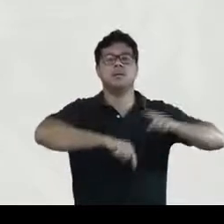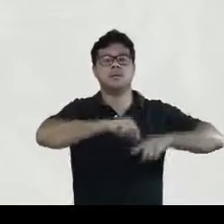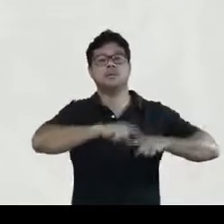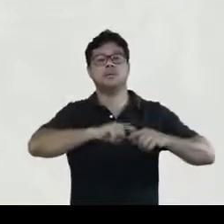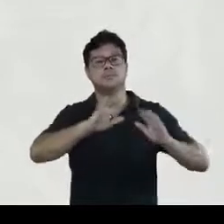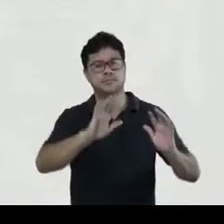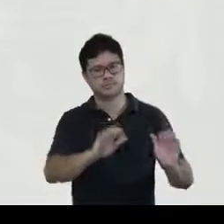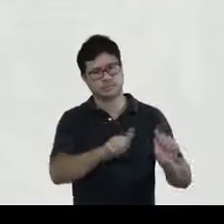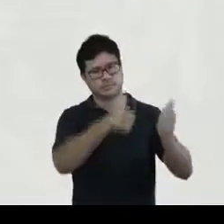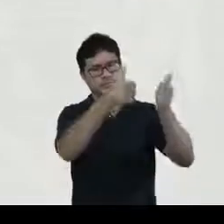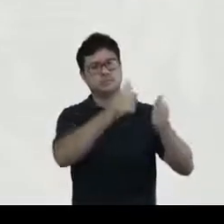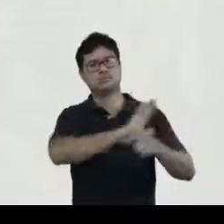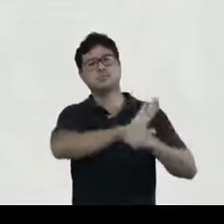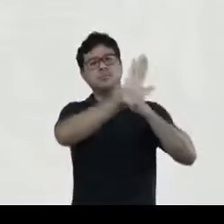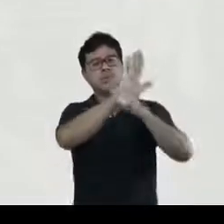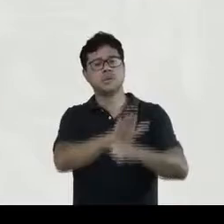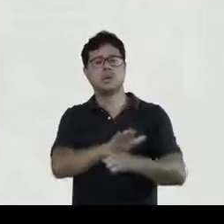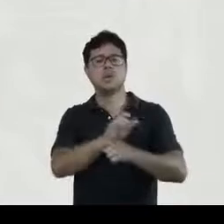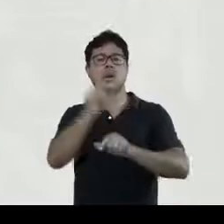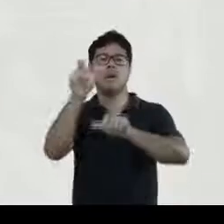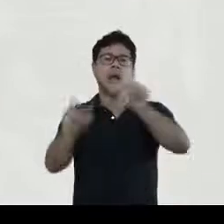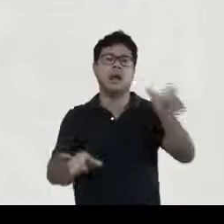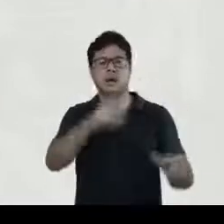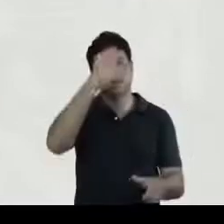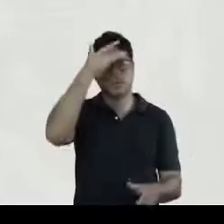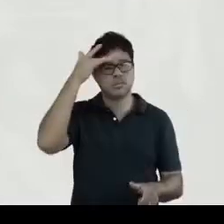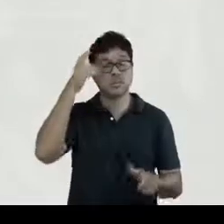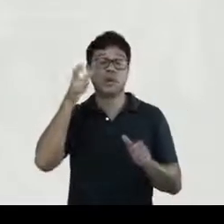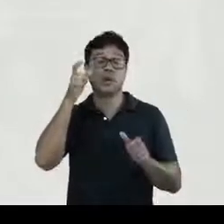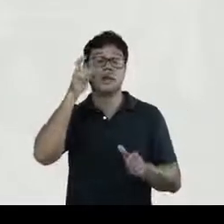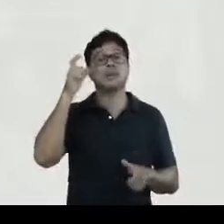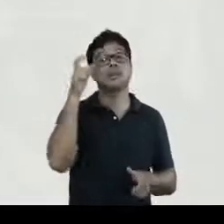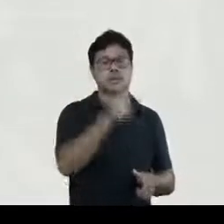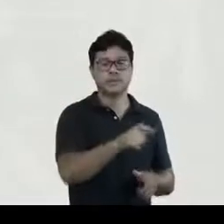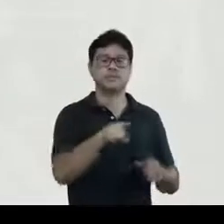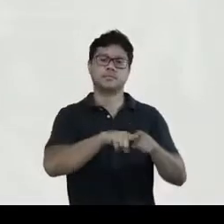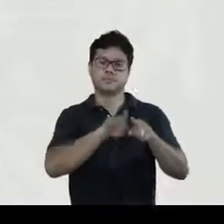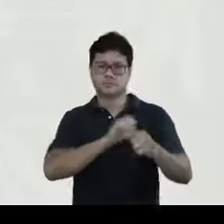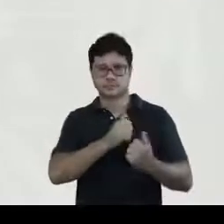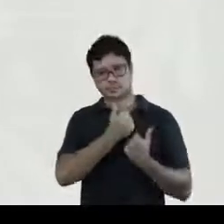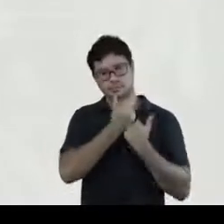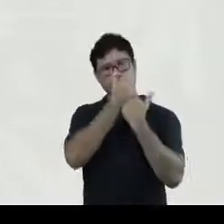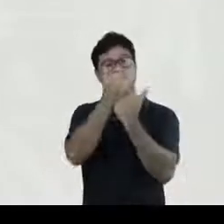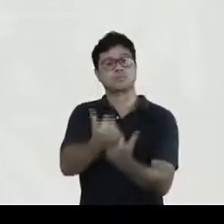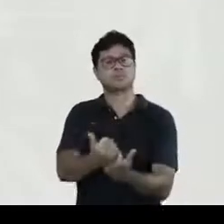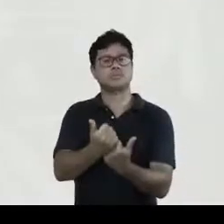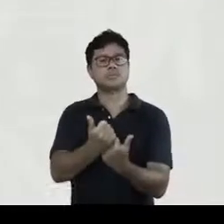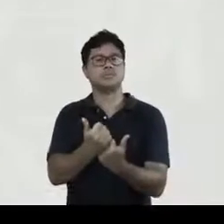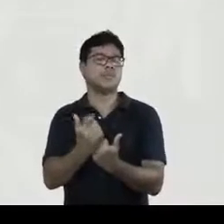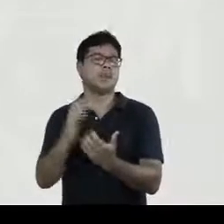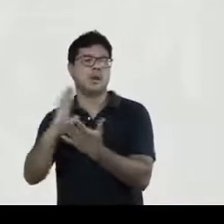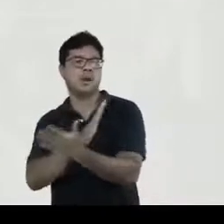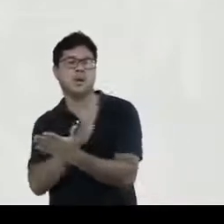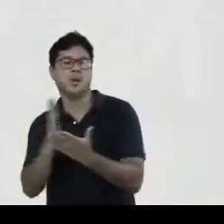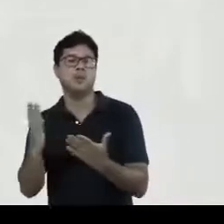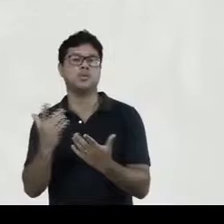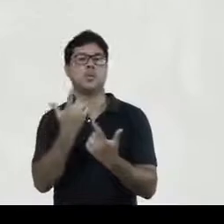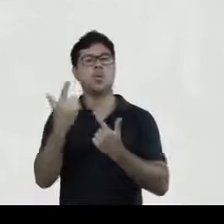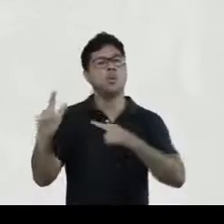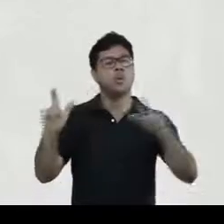et j'espère qu'il pourra aider les uns et les autres à se faire leur